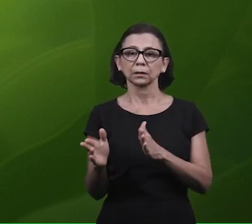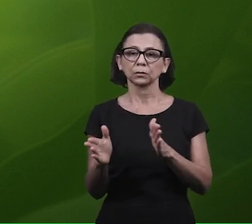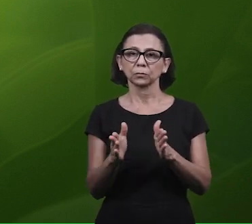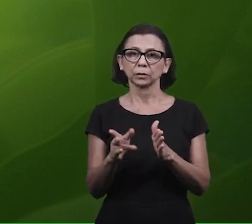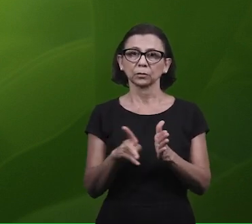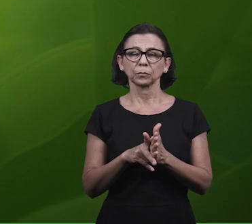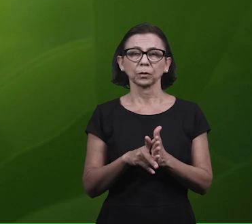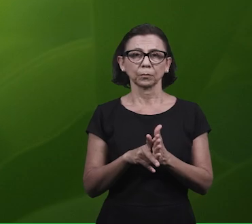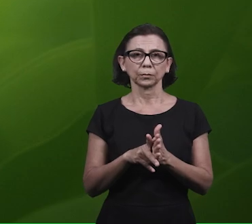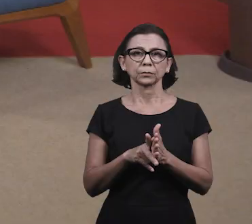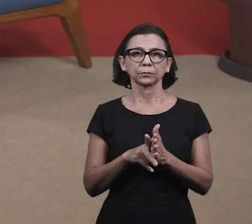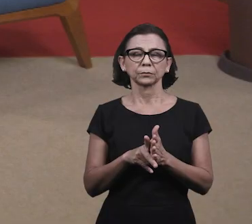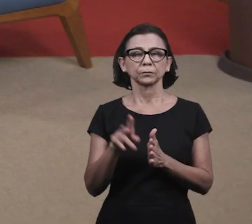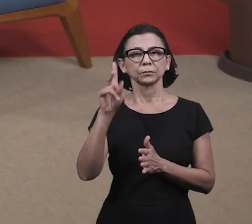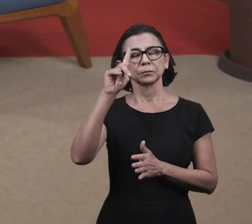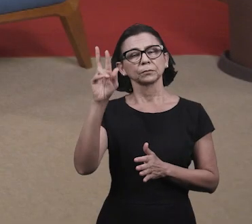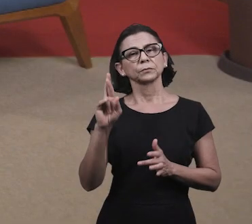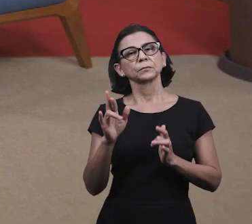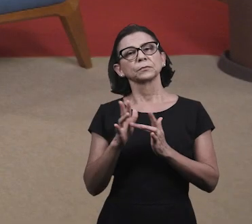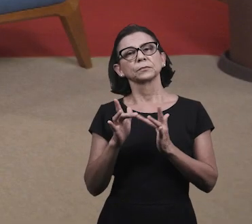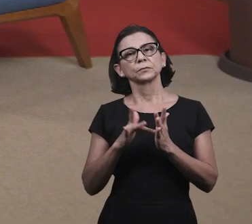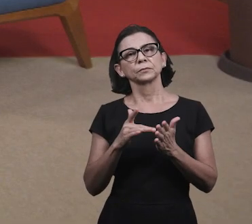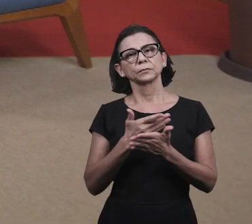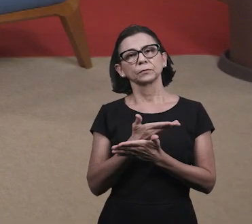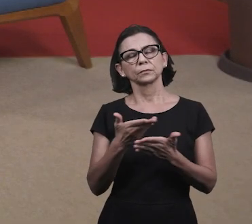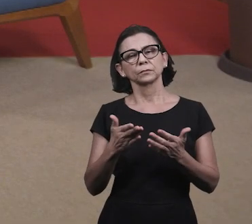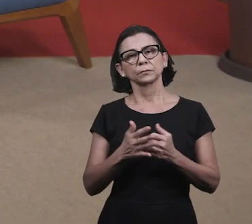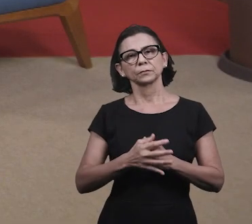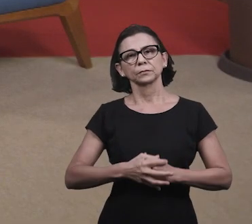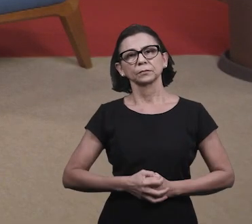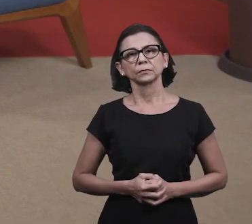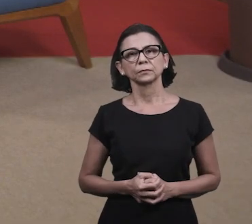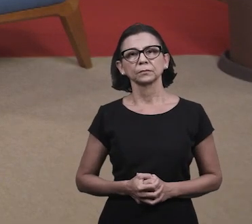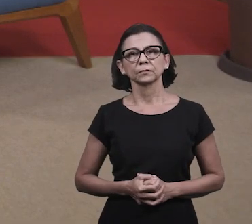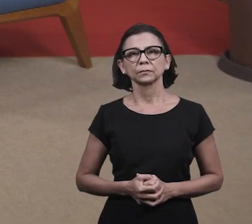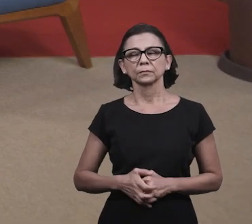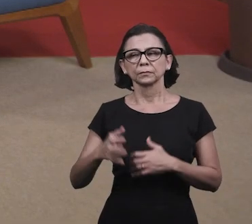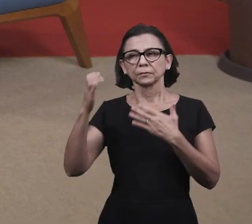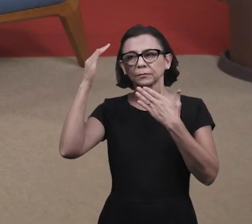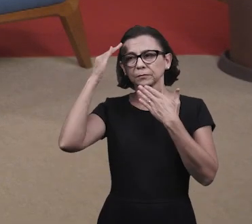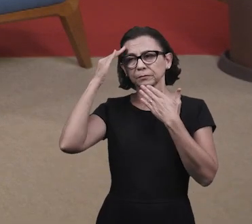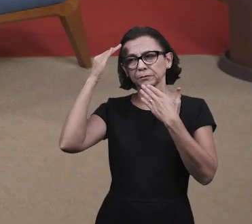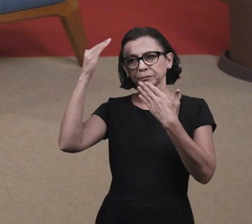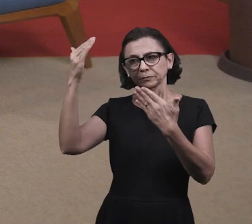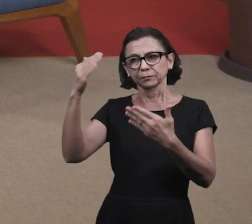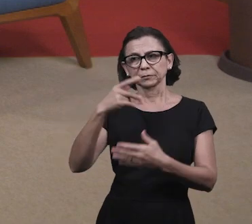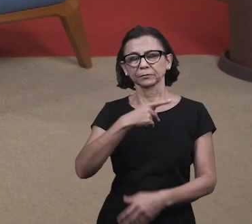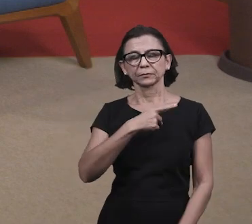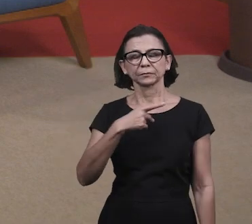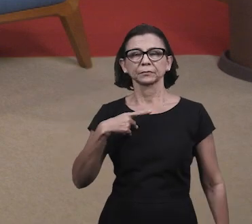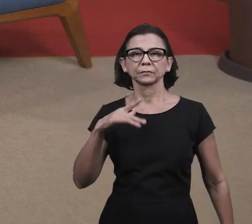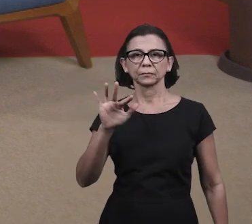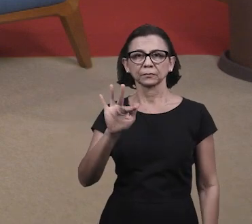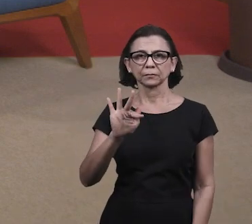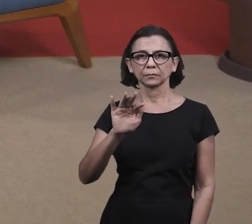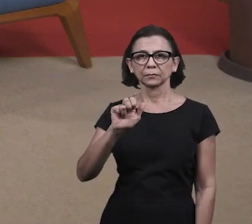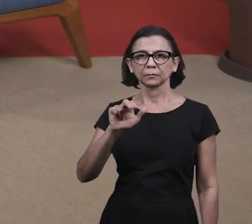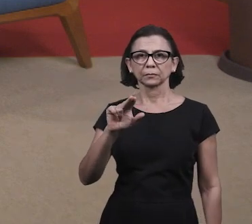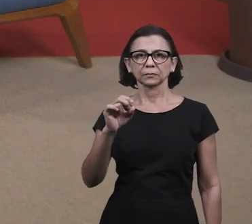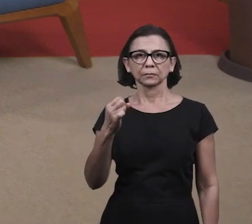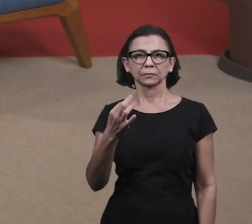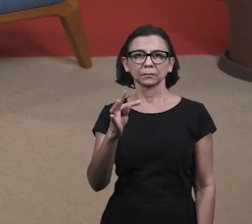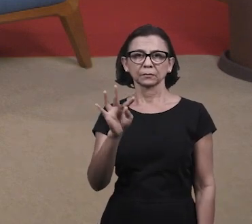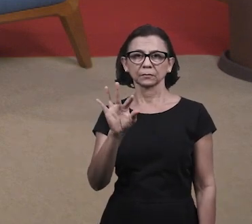la réponse que le Père demande dans le temps stipulé par le Père. La paix du Seigneur Jésus à tous.